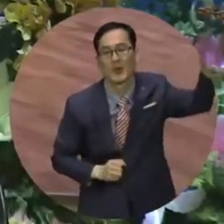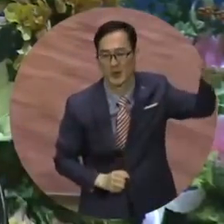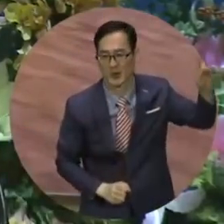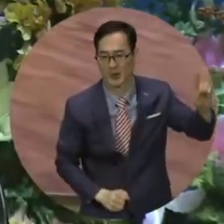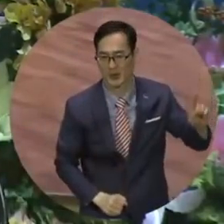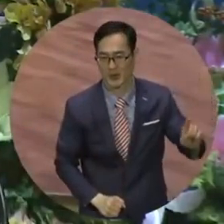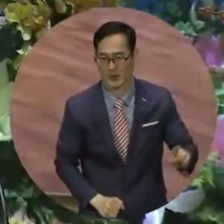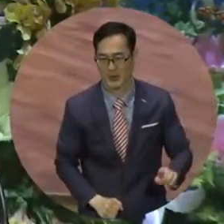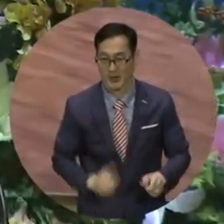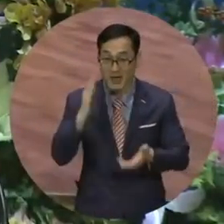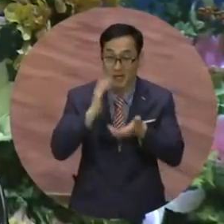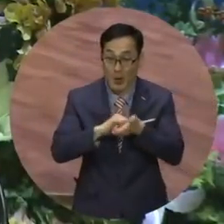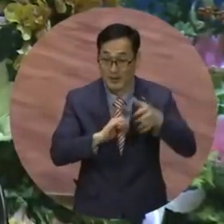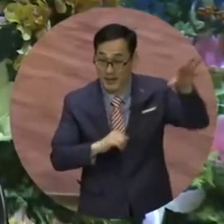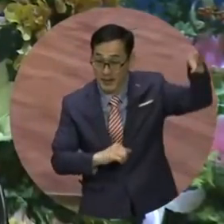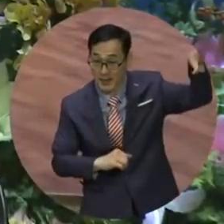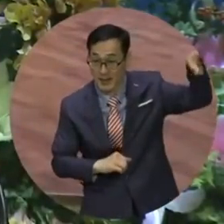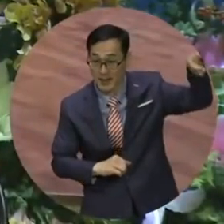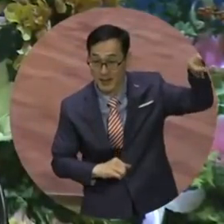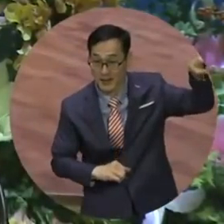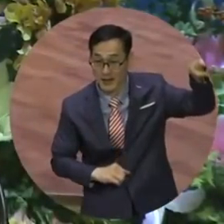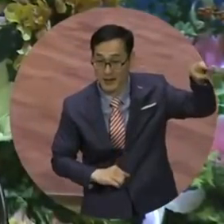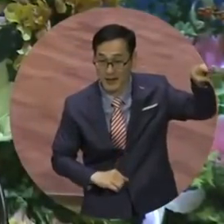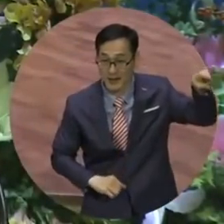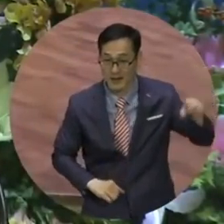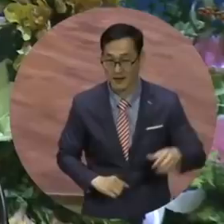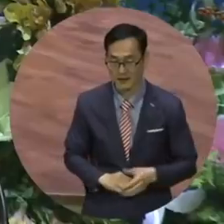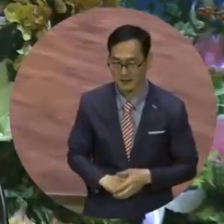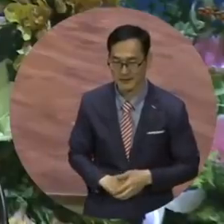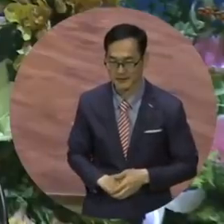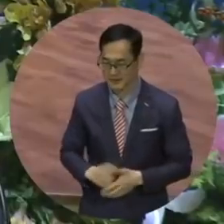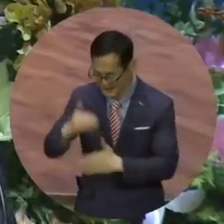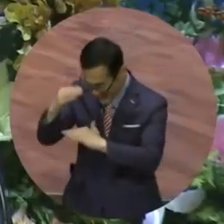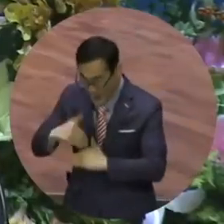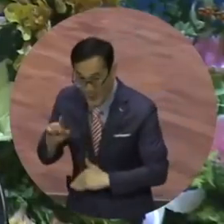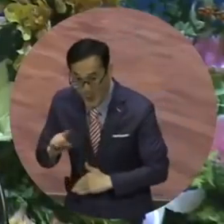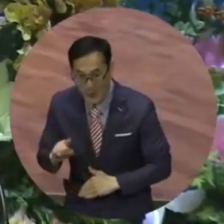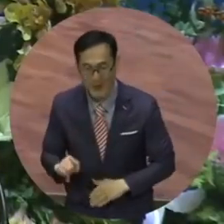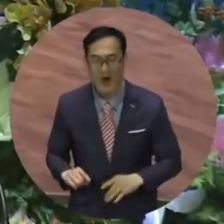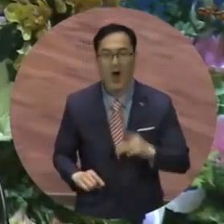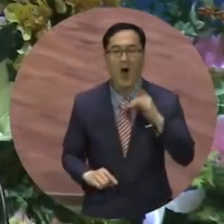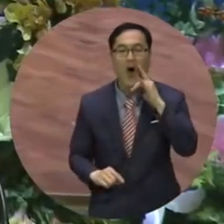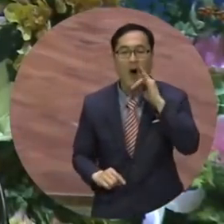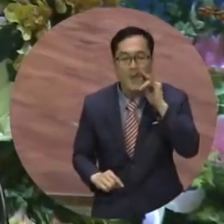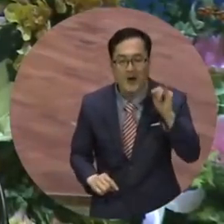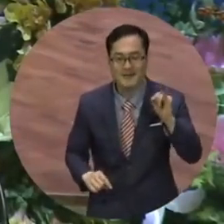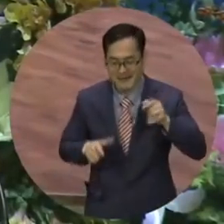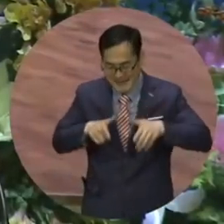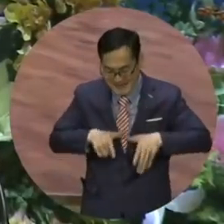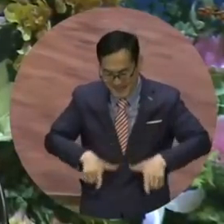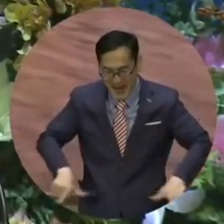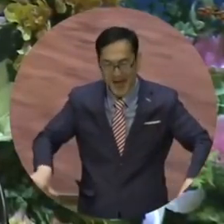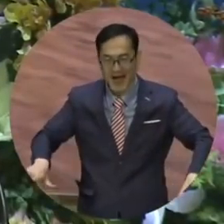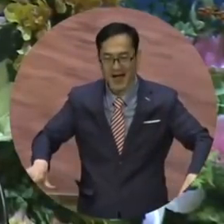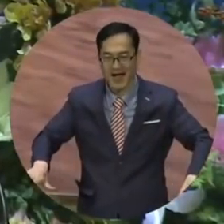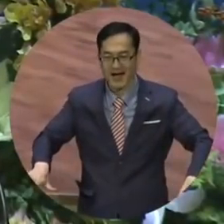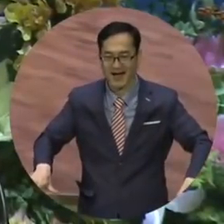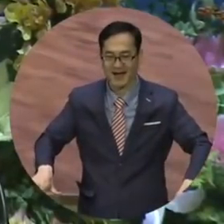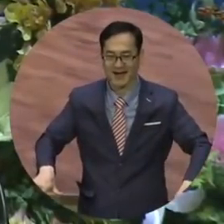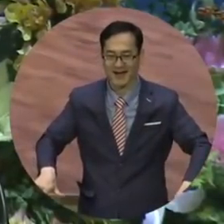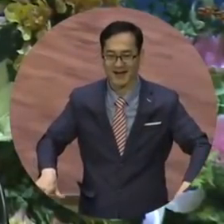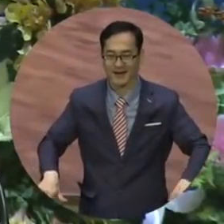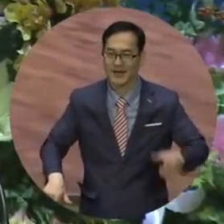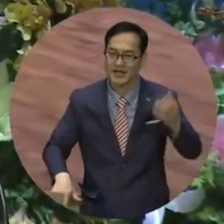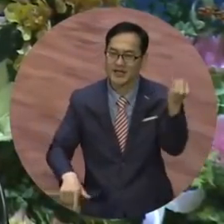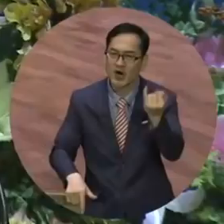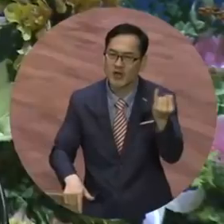보면요, 청와대가 어머니 치마폭에 감사한 형세이듯이 혼란스러운 기운을